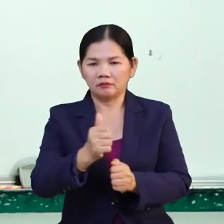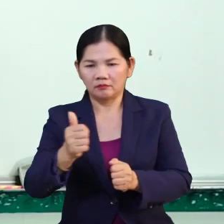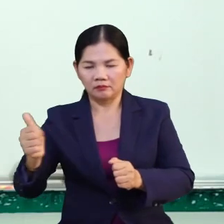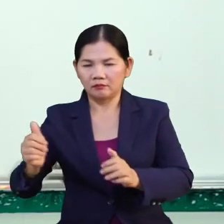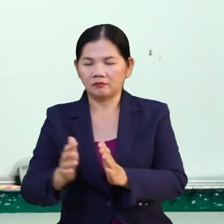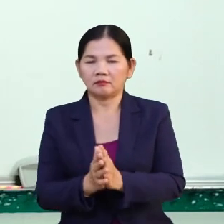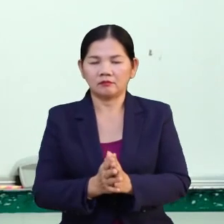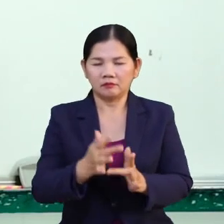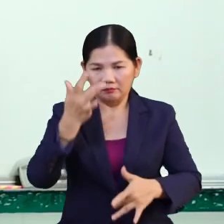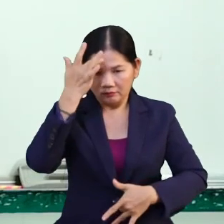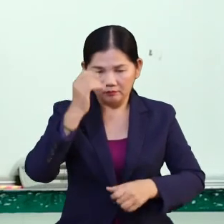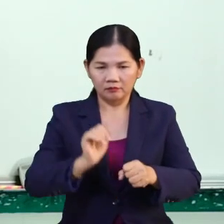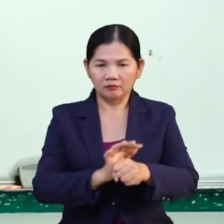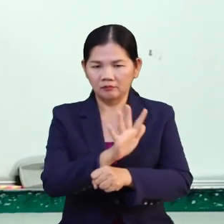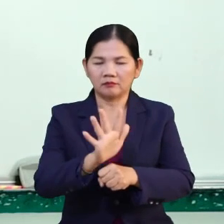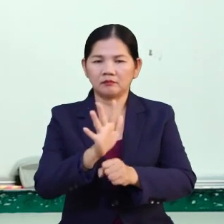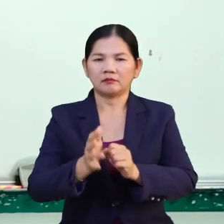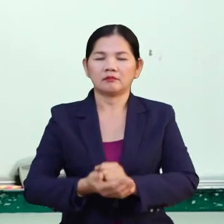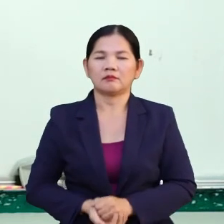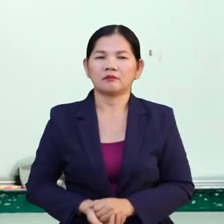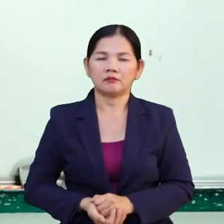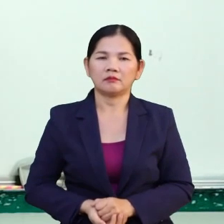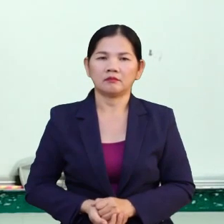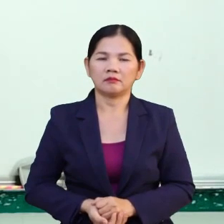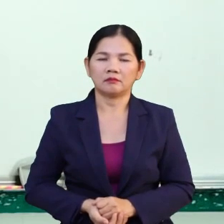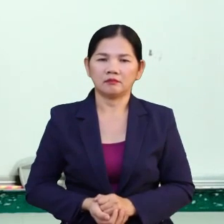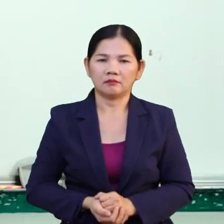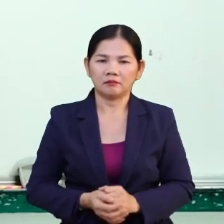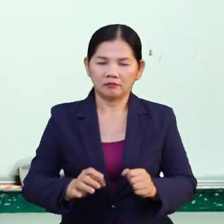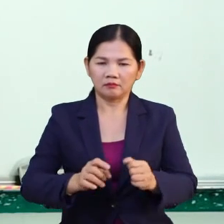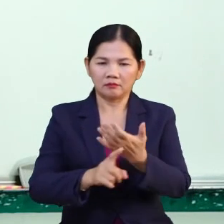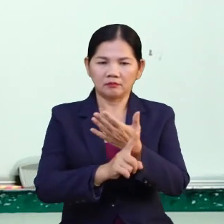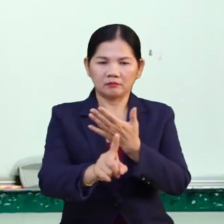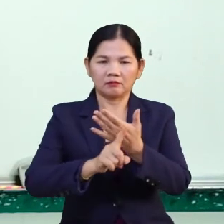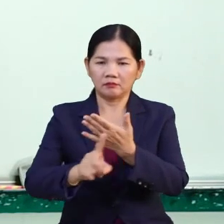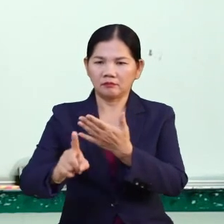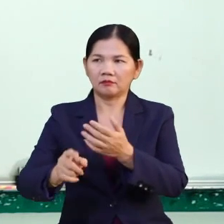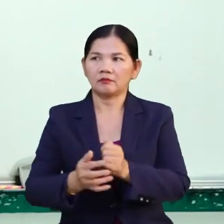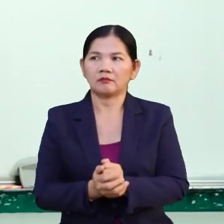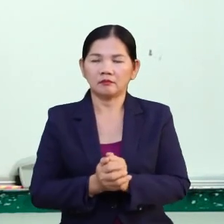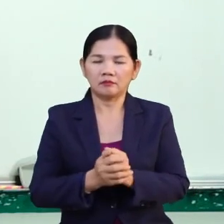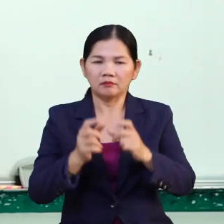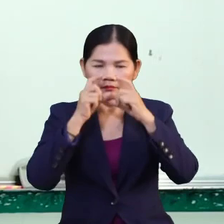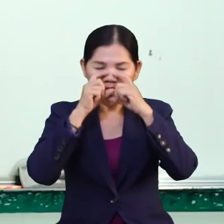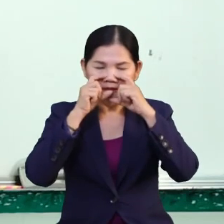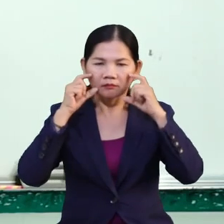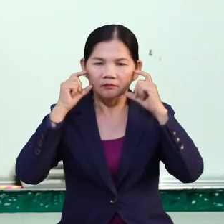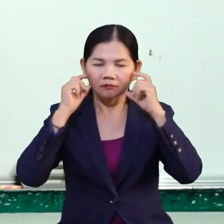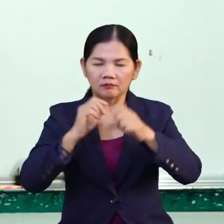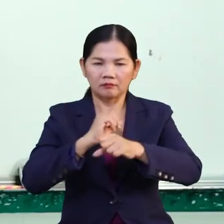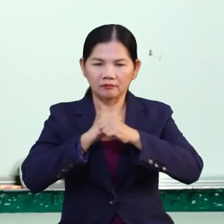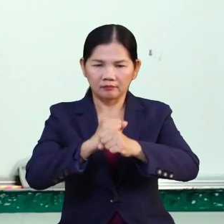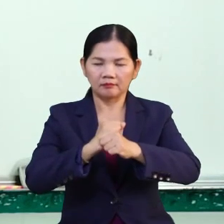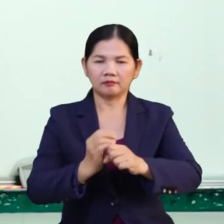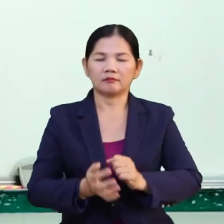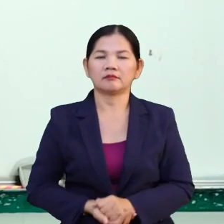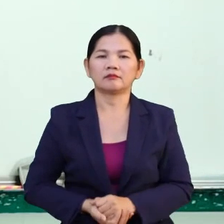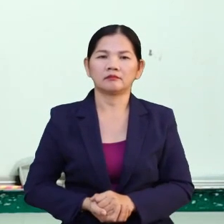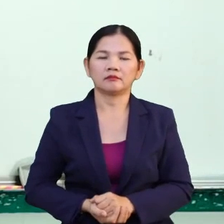ងនានាជាពិសេសគឺជំងឺ COVID-19 ចាពេលកូនចេញទៅទីប្រជុំជនខាងក្រៅកុំភ្លេចពាក់ម៉ាស់ការពារផងដែរ